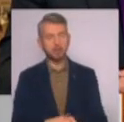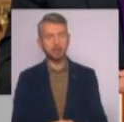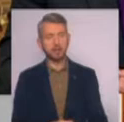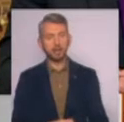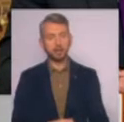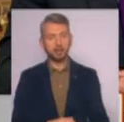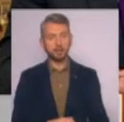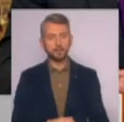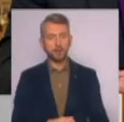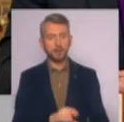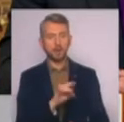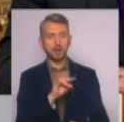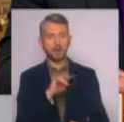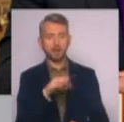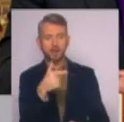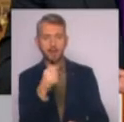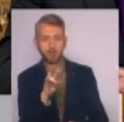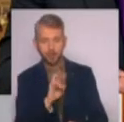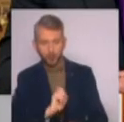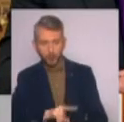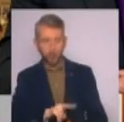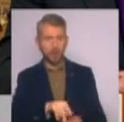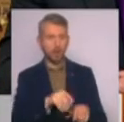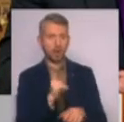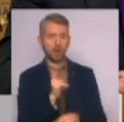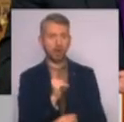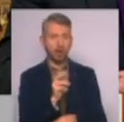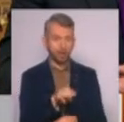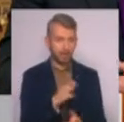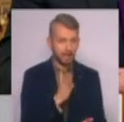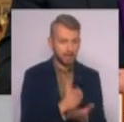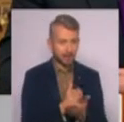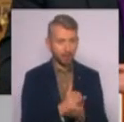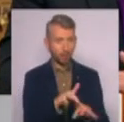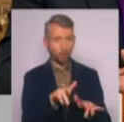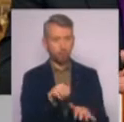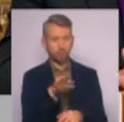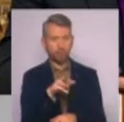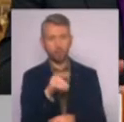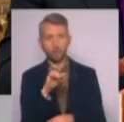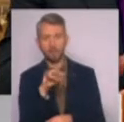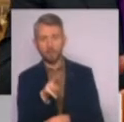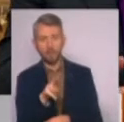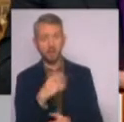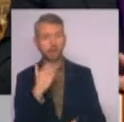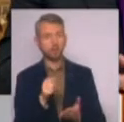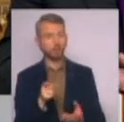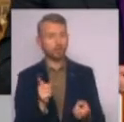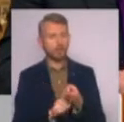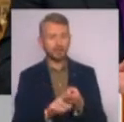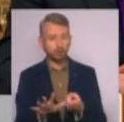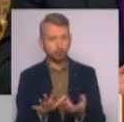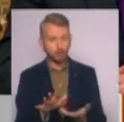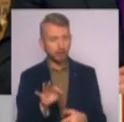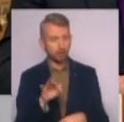обладнанням, рентгенустановки, комп'ютерна томографія, якщо в показаних випадках вони не стосуються в